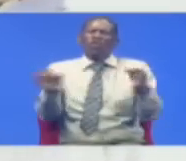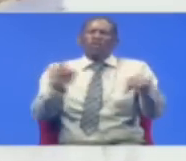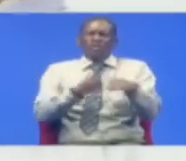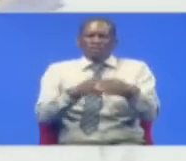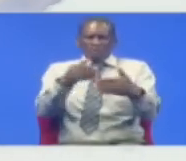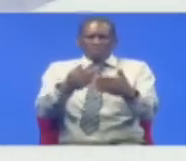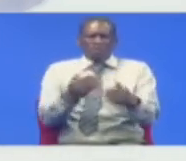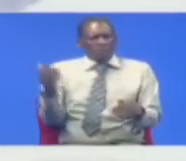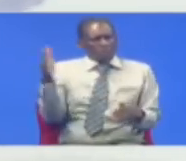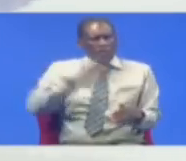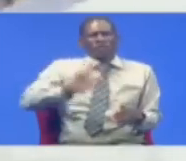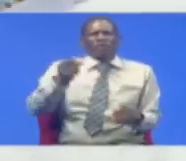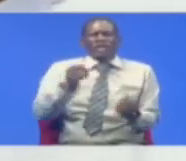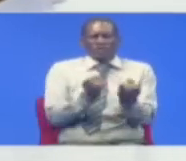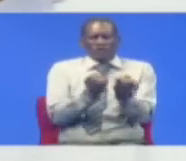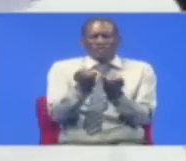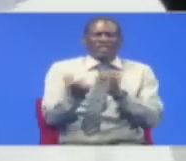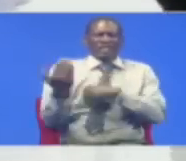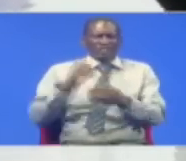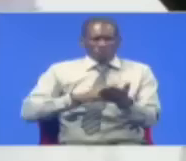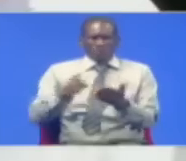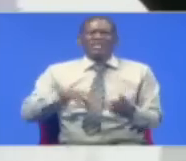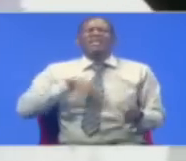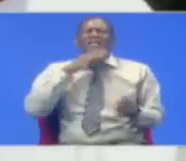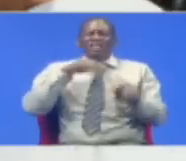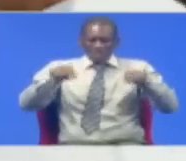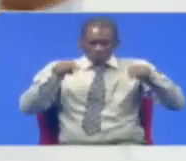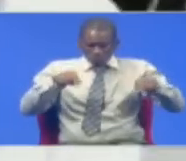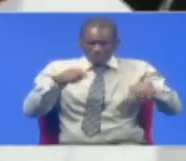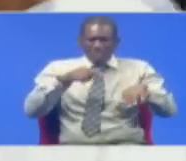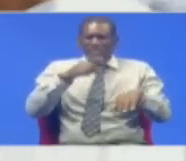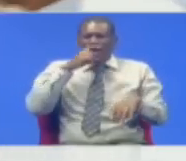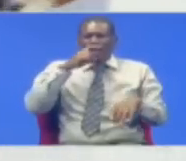iliyopita. Alifariki leo katika hospitali ya Aga Khan